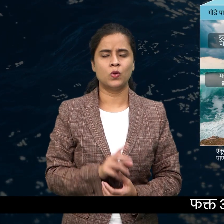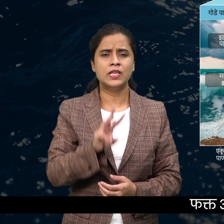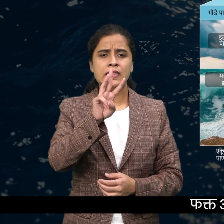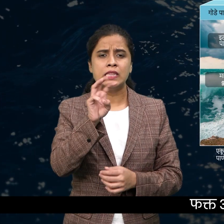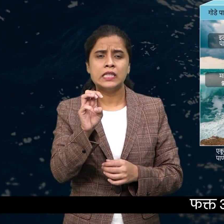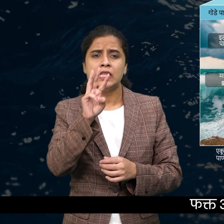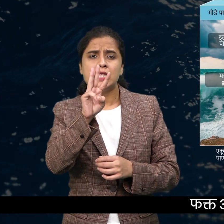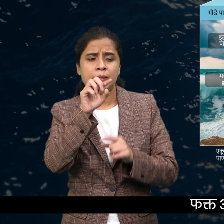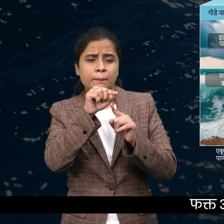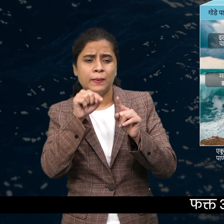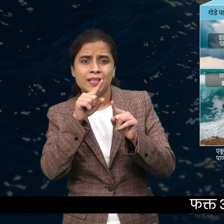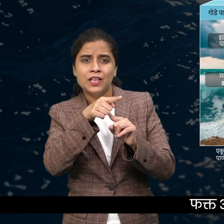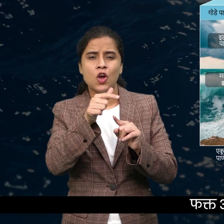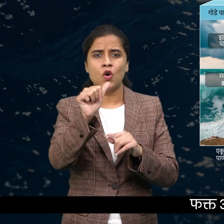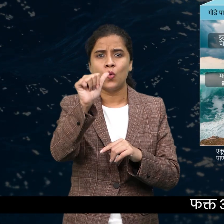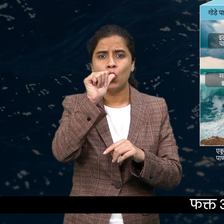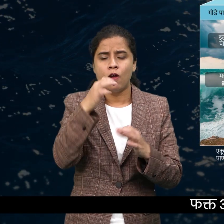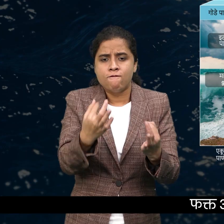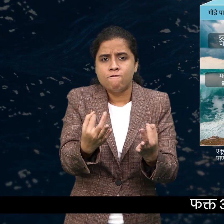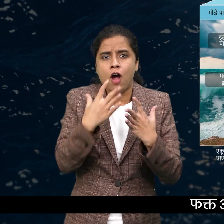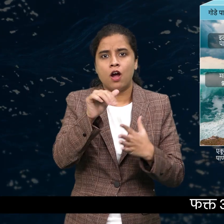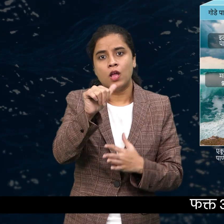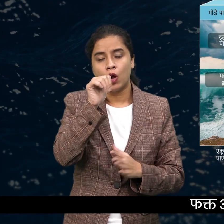फक्त 3% पाणी गोडे आहे.